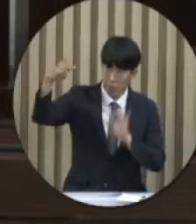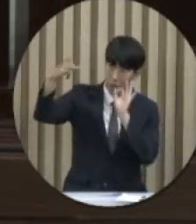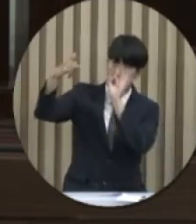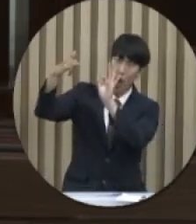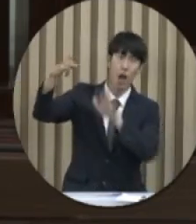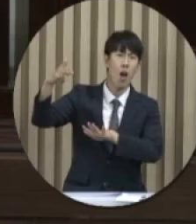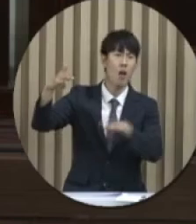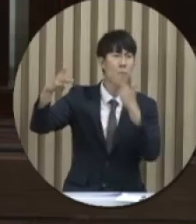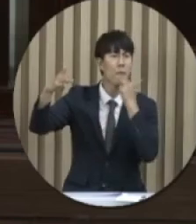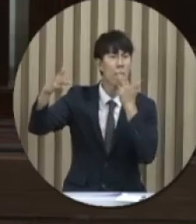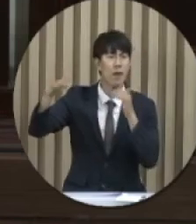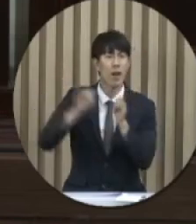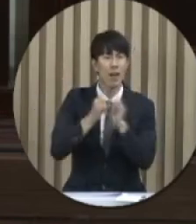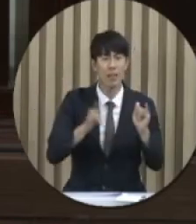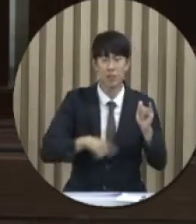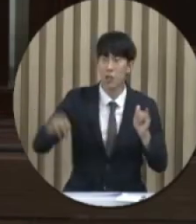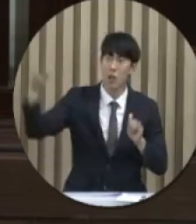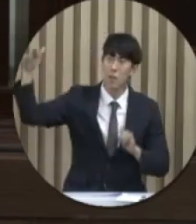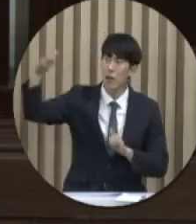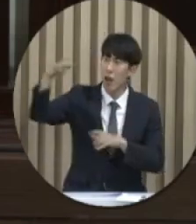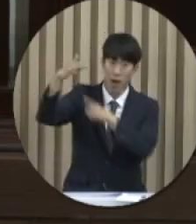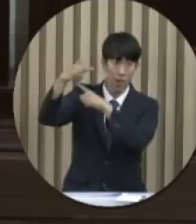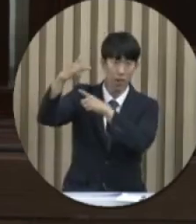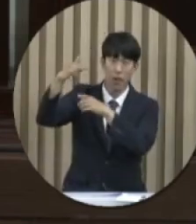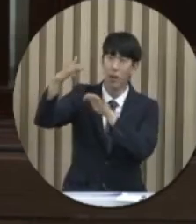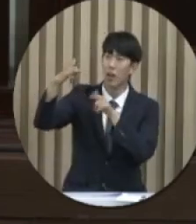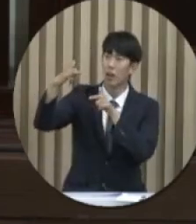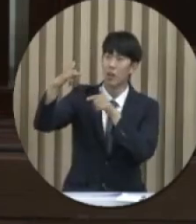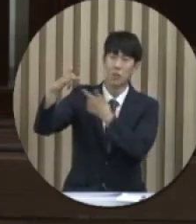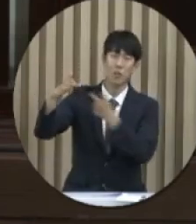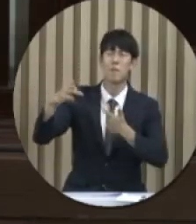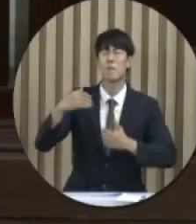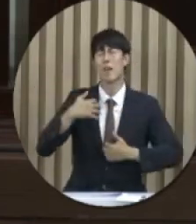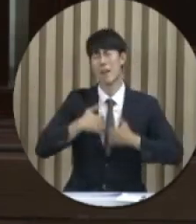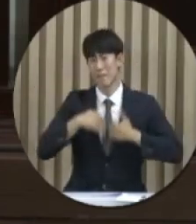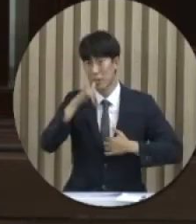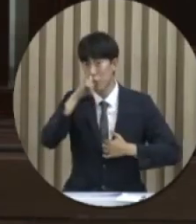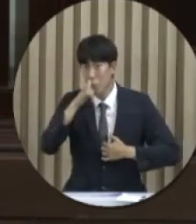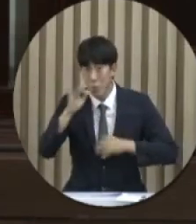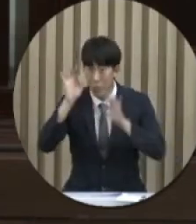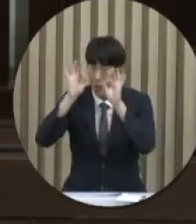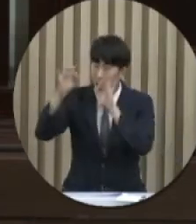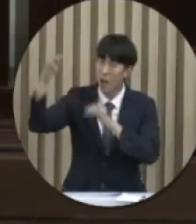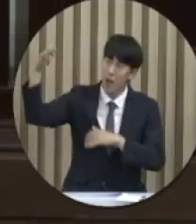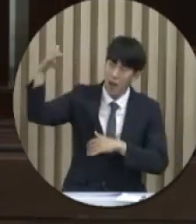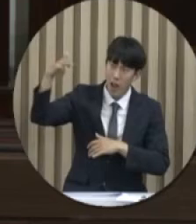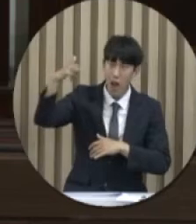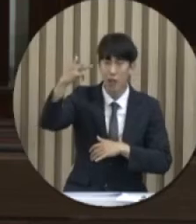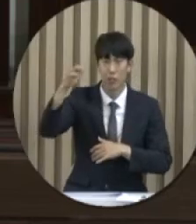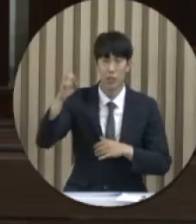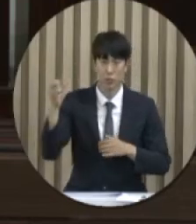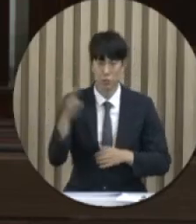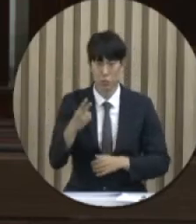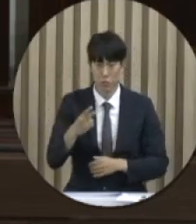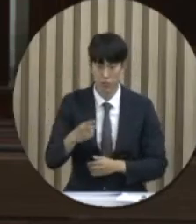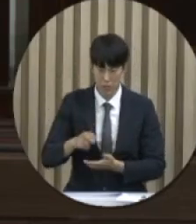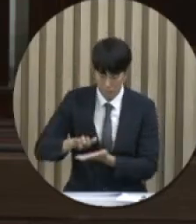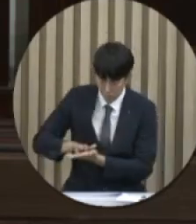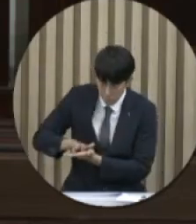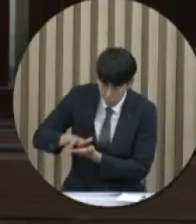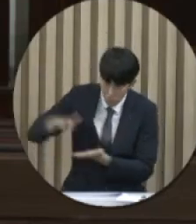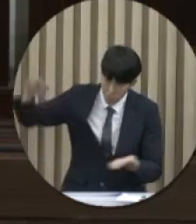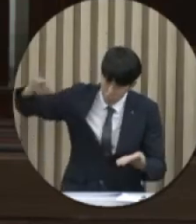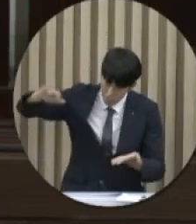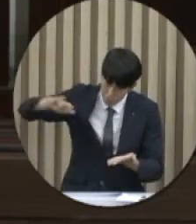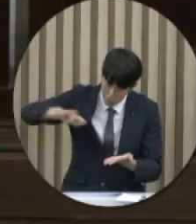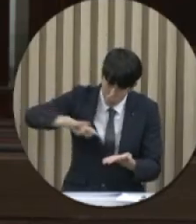우리들에게는 비행기 자체가 매우 흥미로운 볼거리였고 활주로를 향해 내려앉는